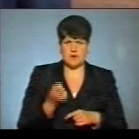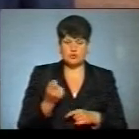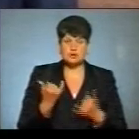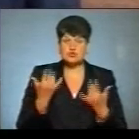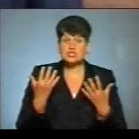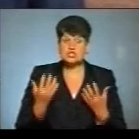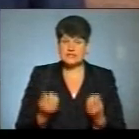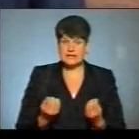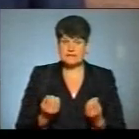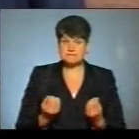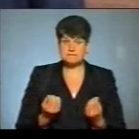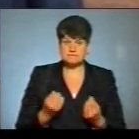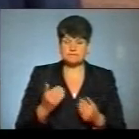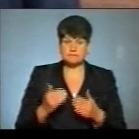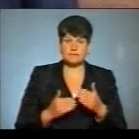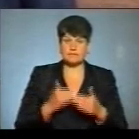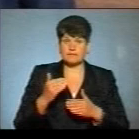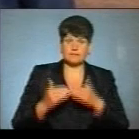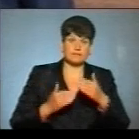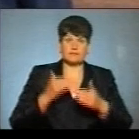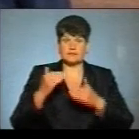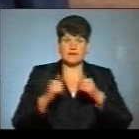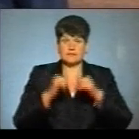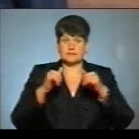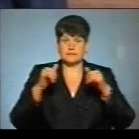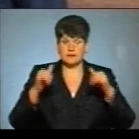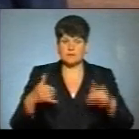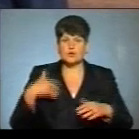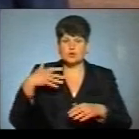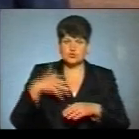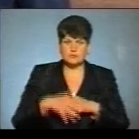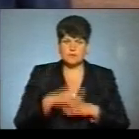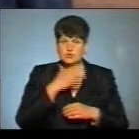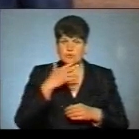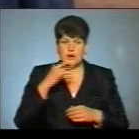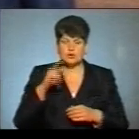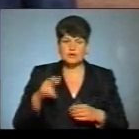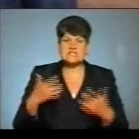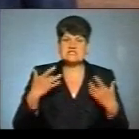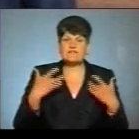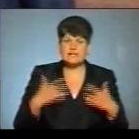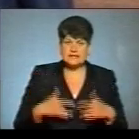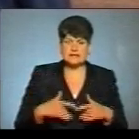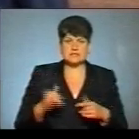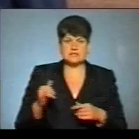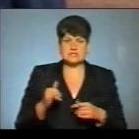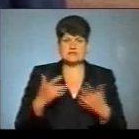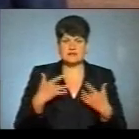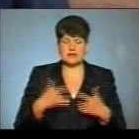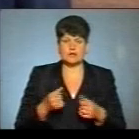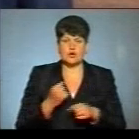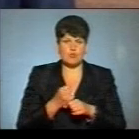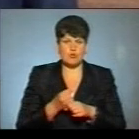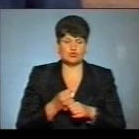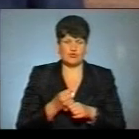сьогоднішній день темпів набирає, тому що ми розуміємо, що багато людей звільнилися і звільнили роботодавці,